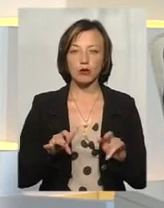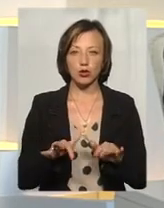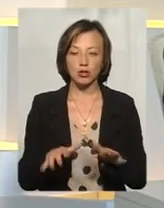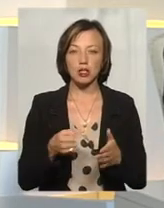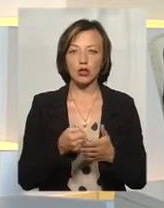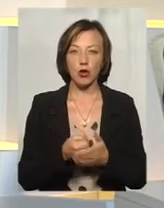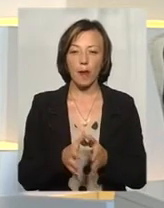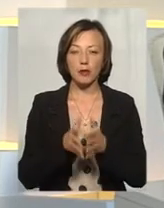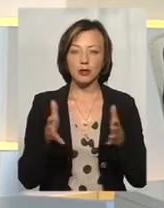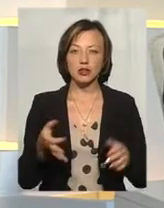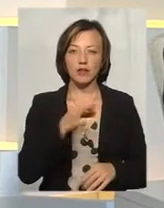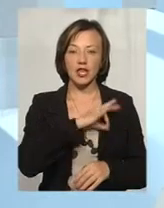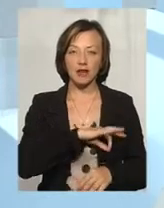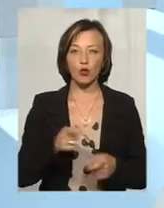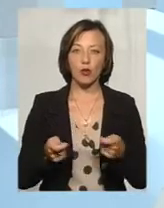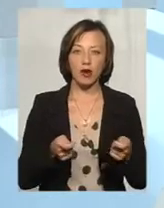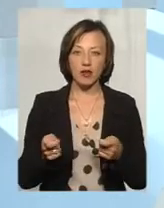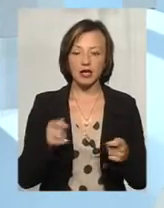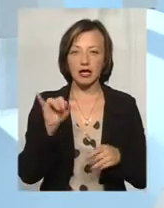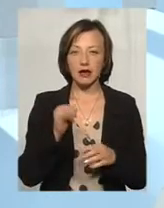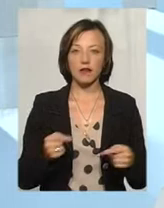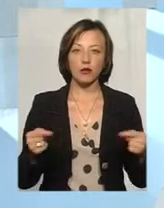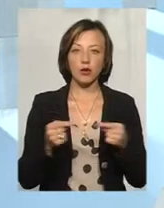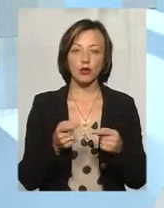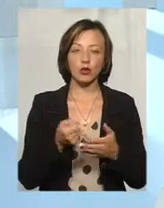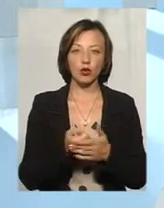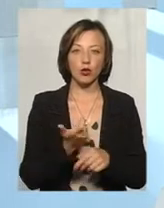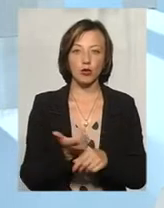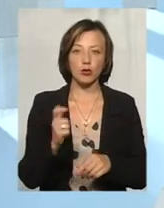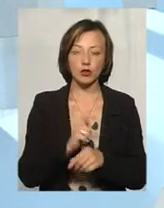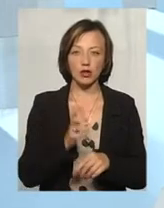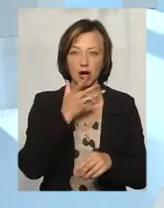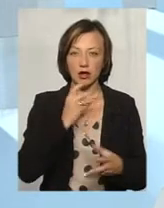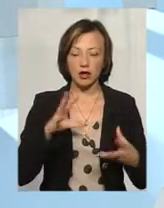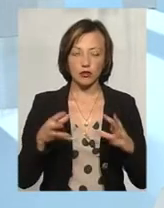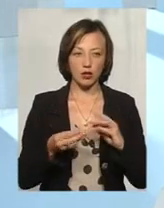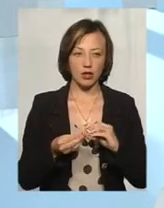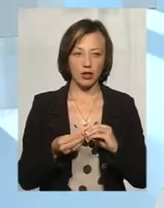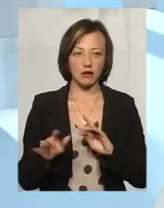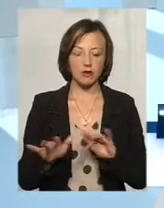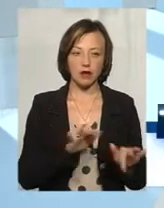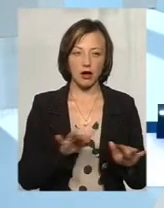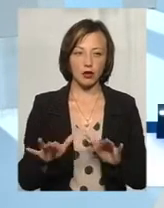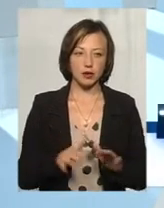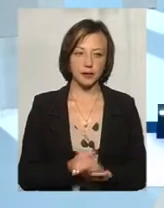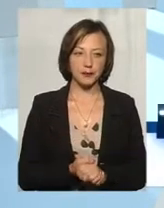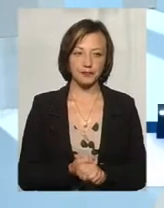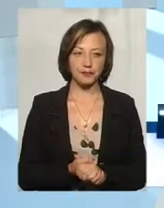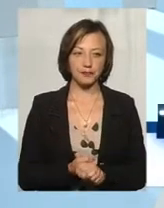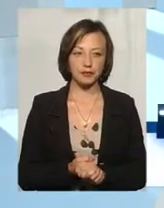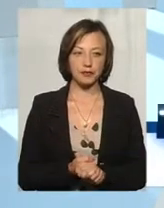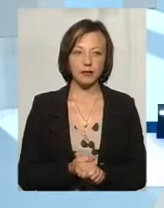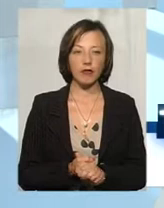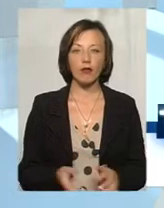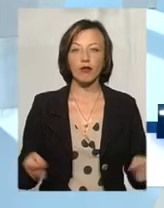до більш ефективного управління і, відповідно, до більш гарних результатів діяльності. І, відповідно,